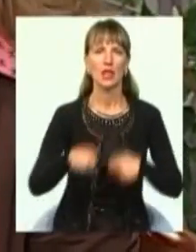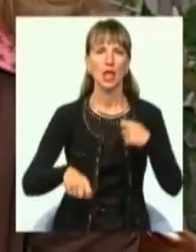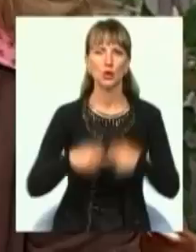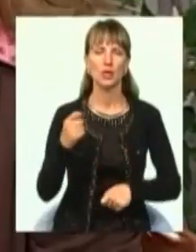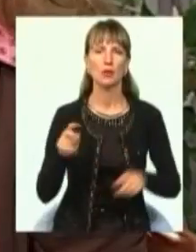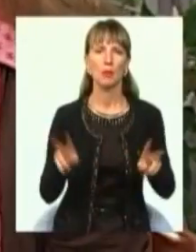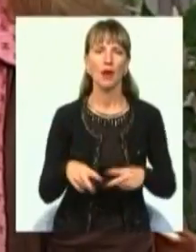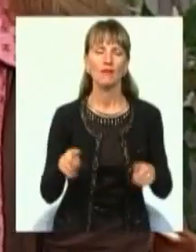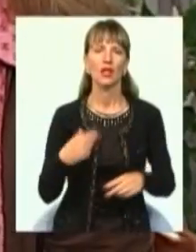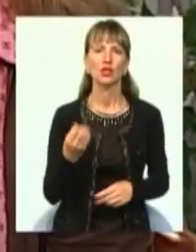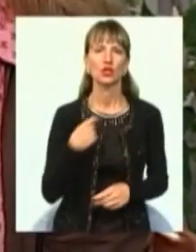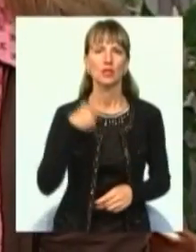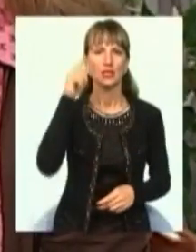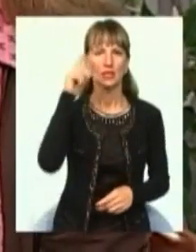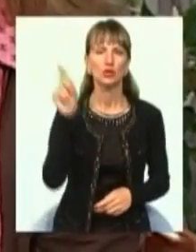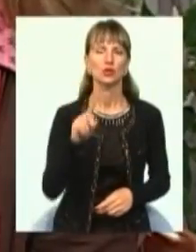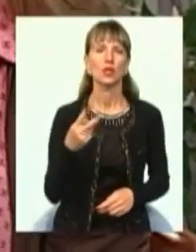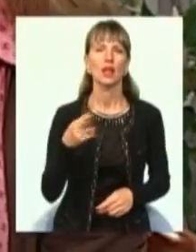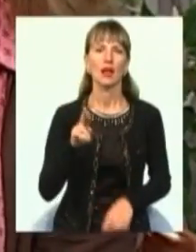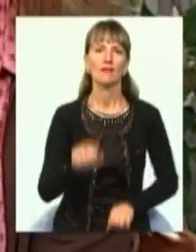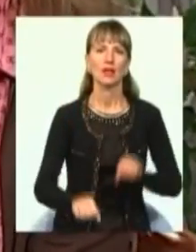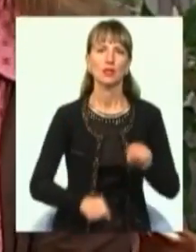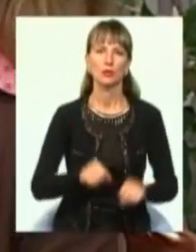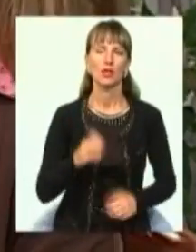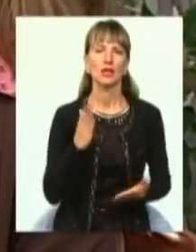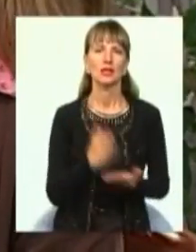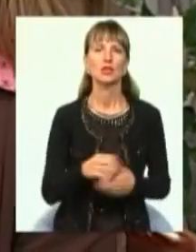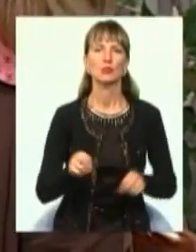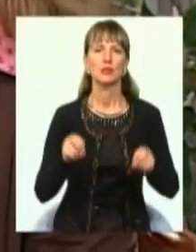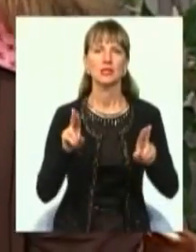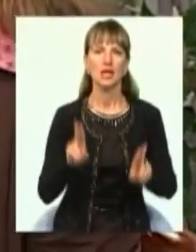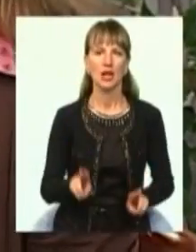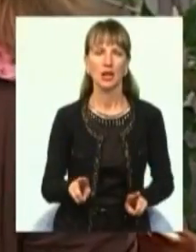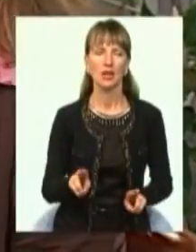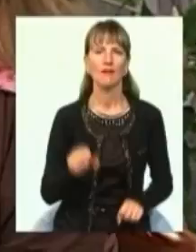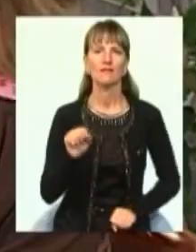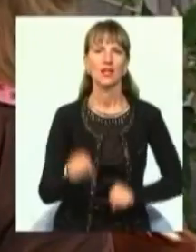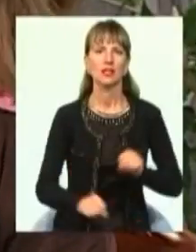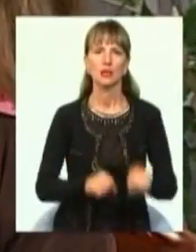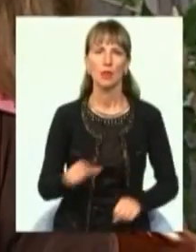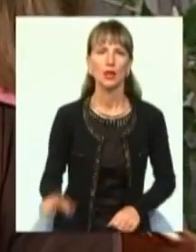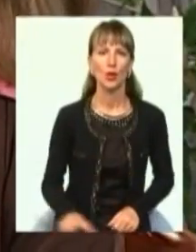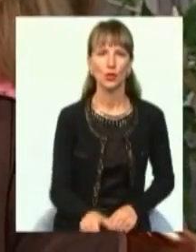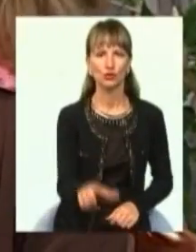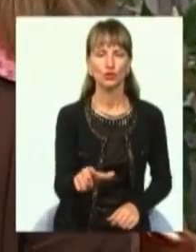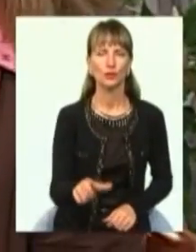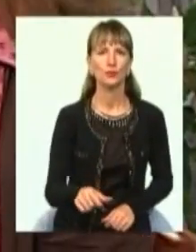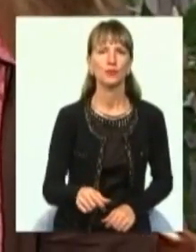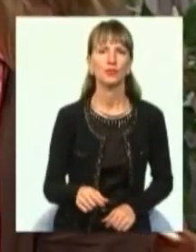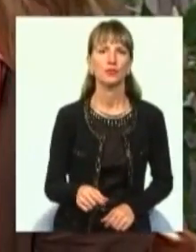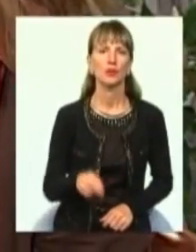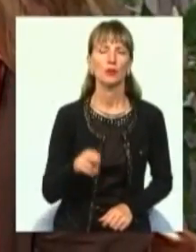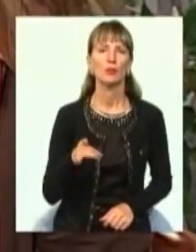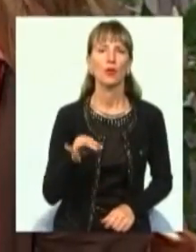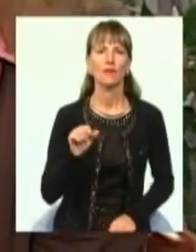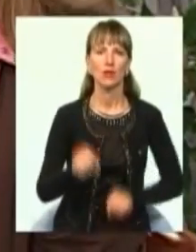правила. А ще я знаю, що для велосипедистів існують спеціально відведені велосипедні доріжки. Ну, про